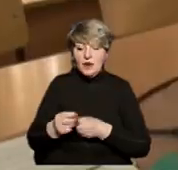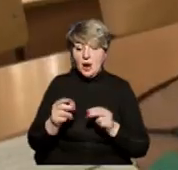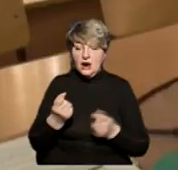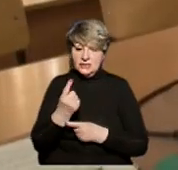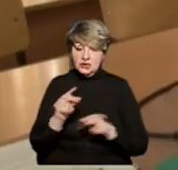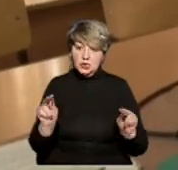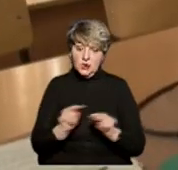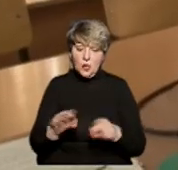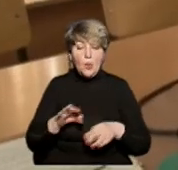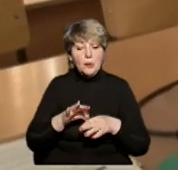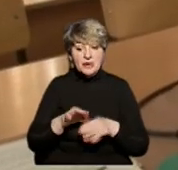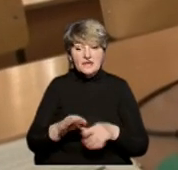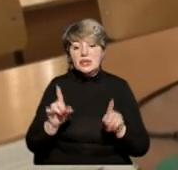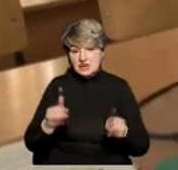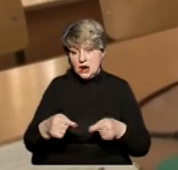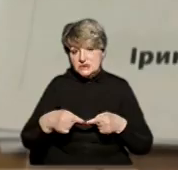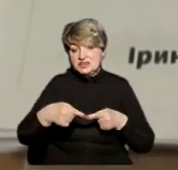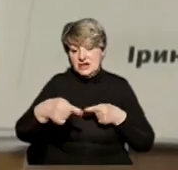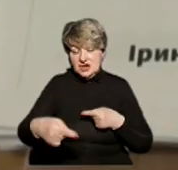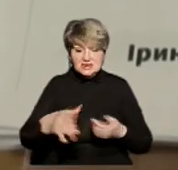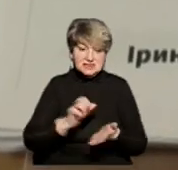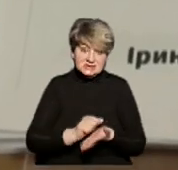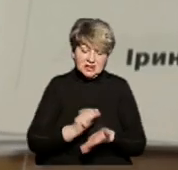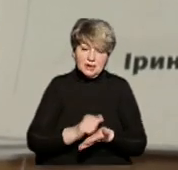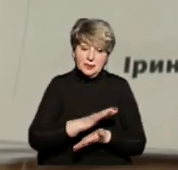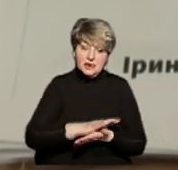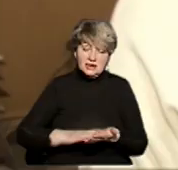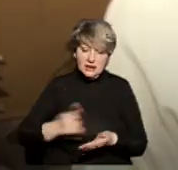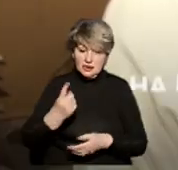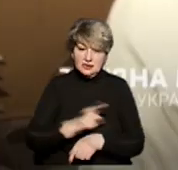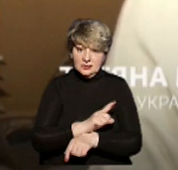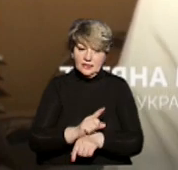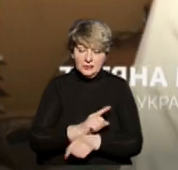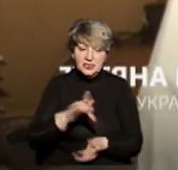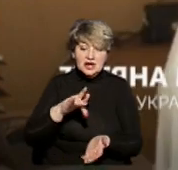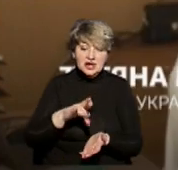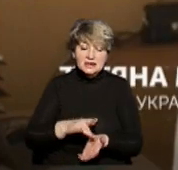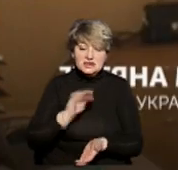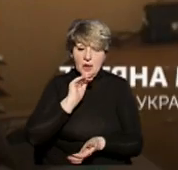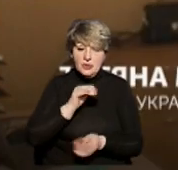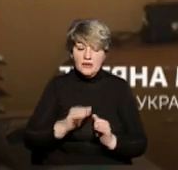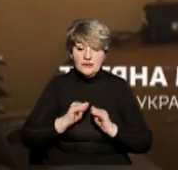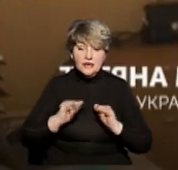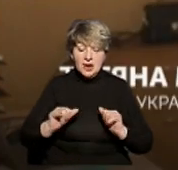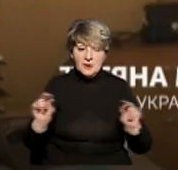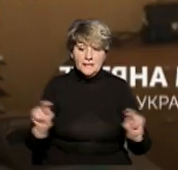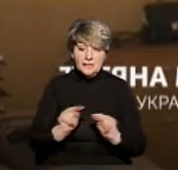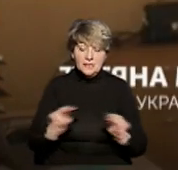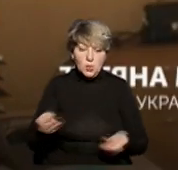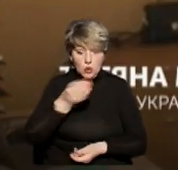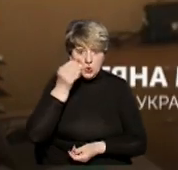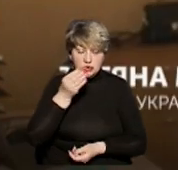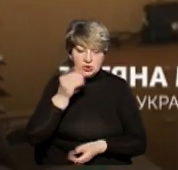вчителів. Проводять уроки також дистанційно. Заняття триває годину. Центр професійного розвитку педагогічних працівників